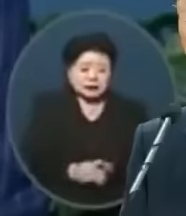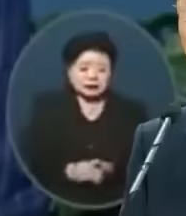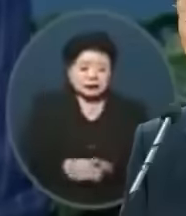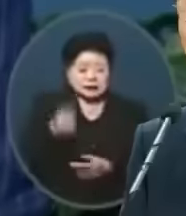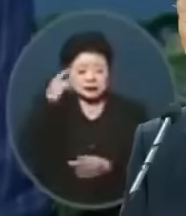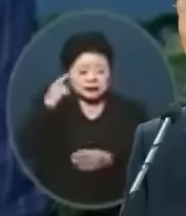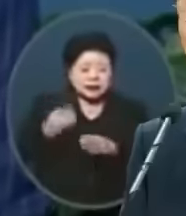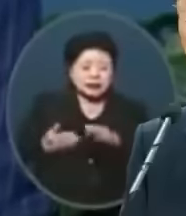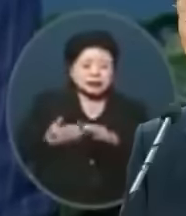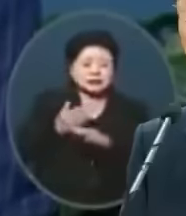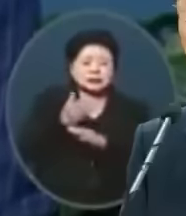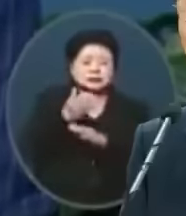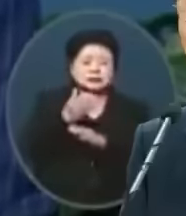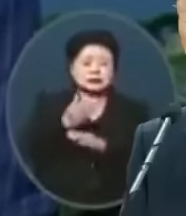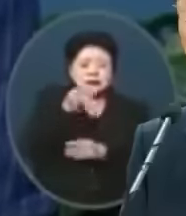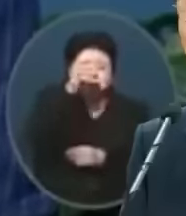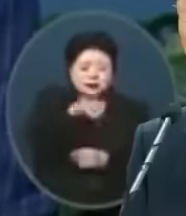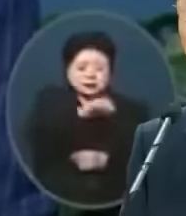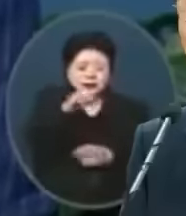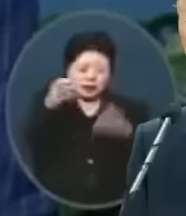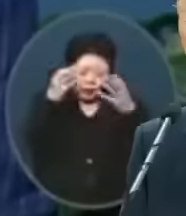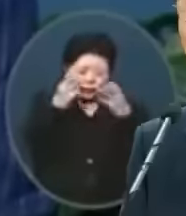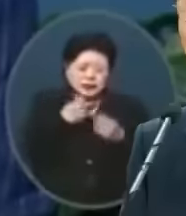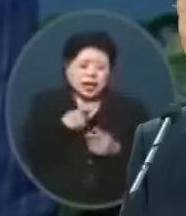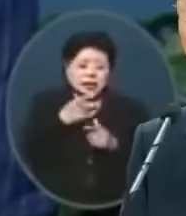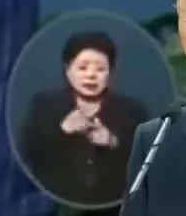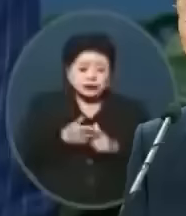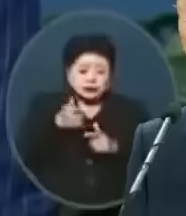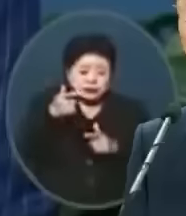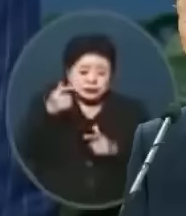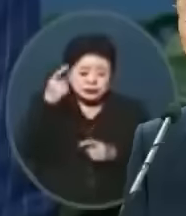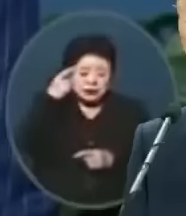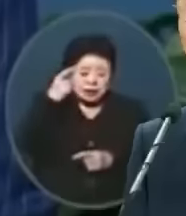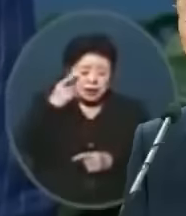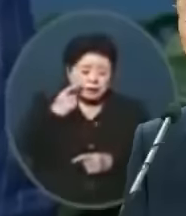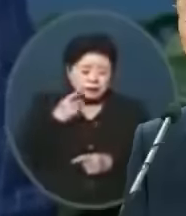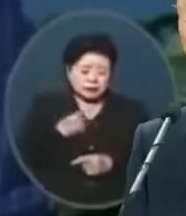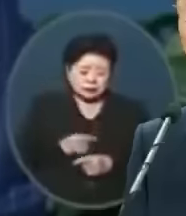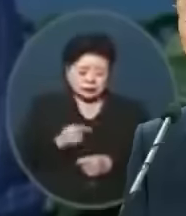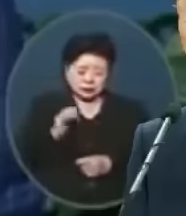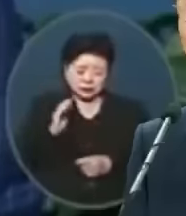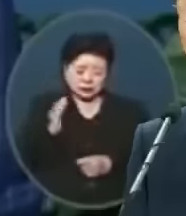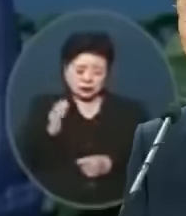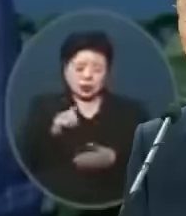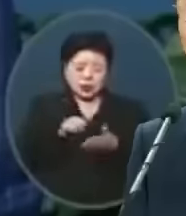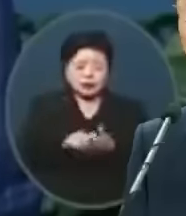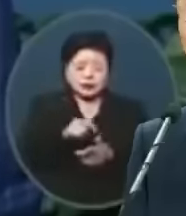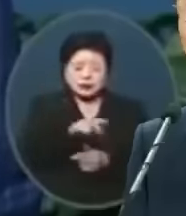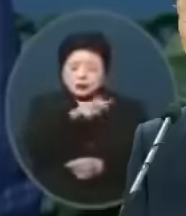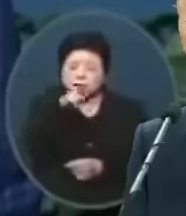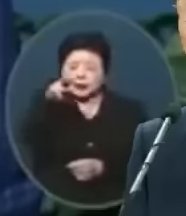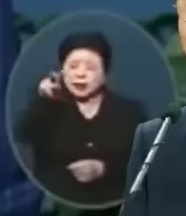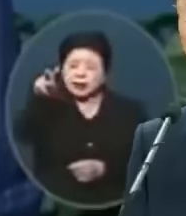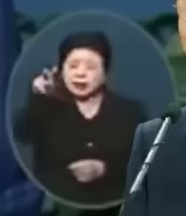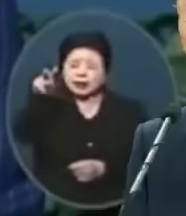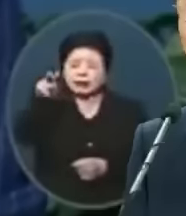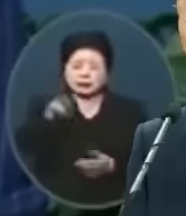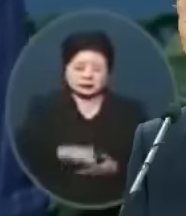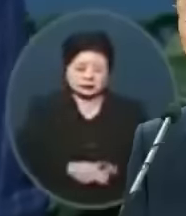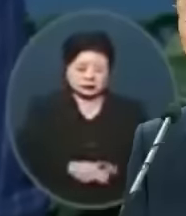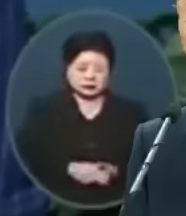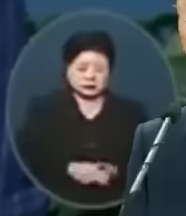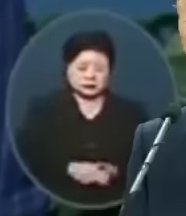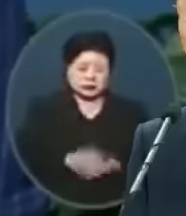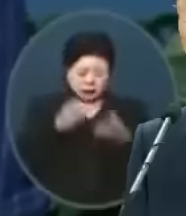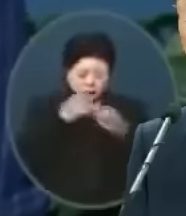상상할 수 없을 만한 십자가 고통을 당한 예수님께 나가서 엎드려서 예수님을 바라보면 우리의